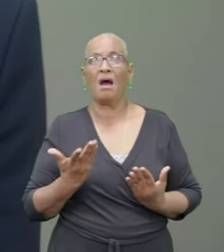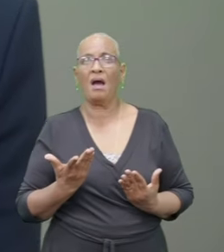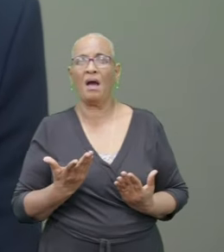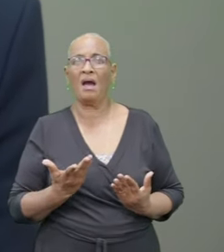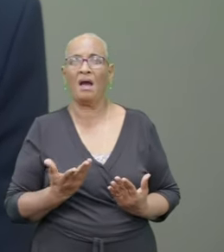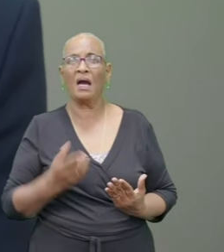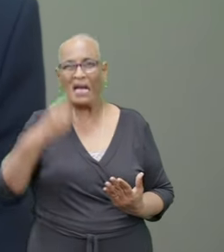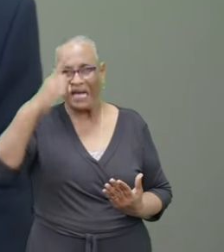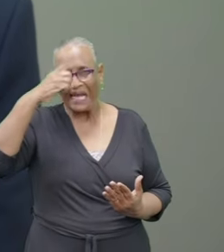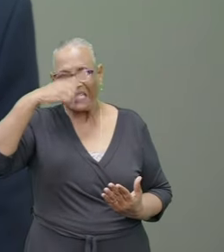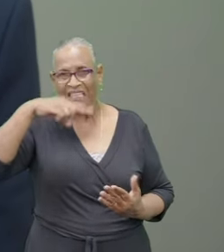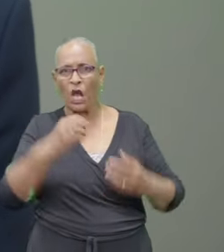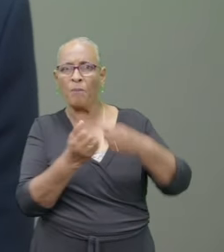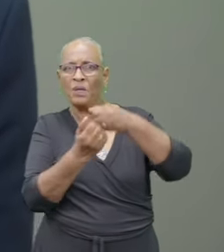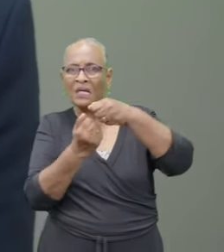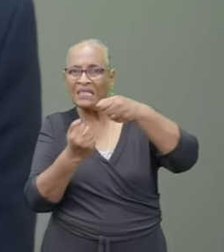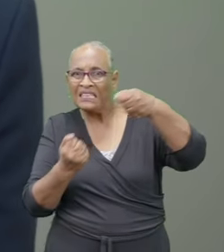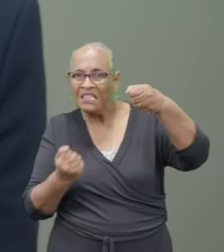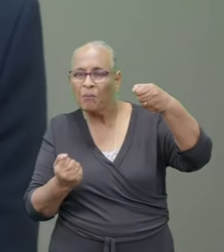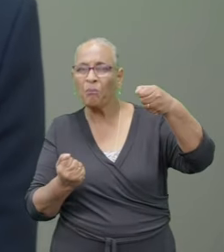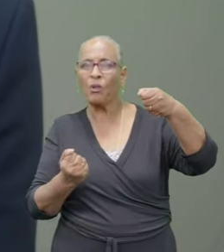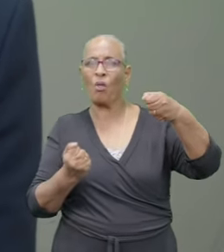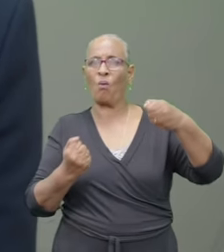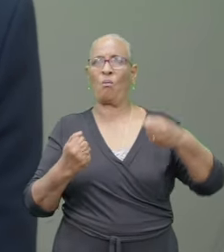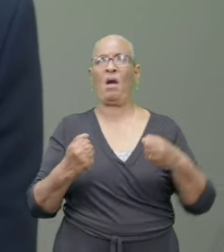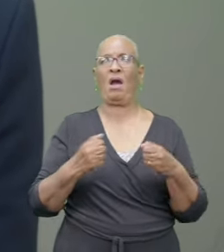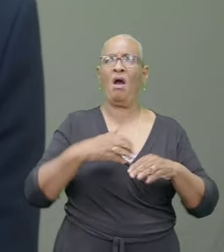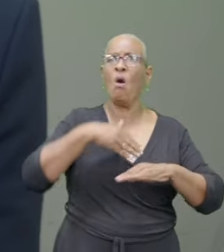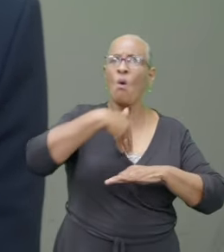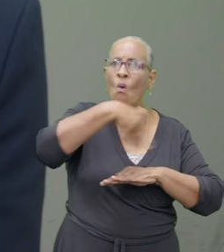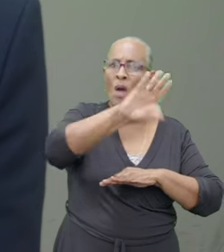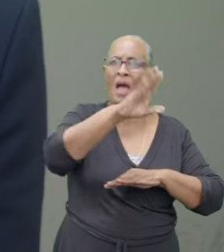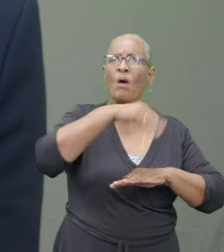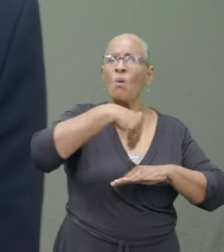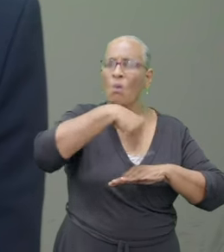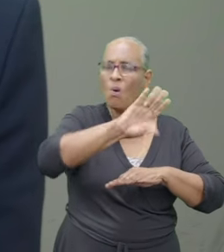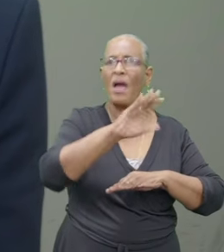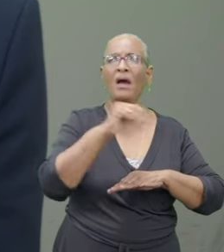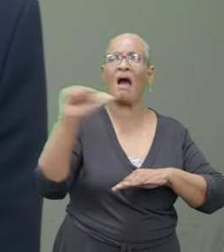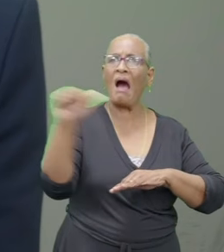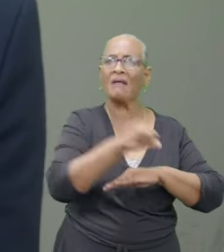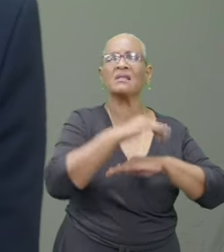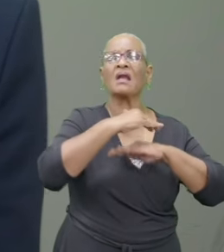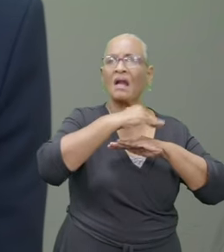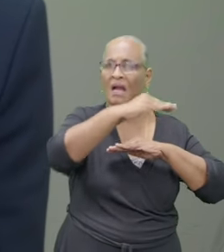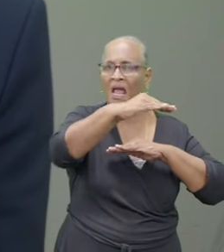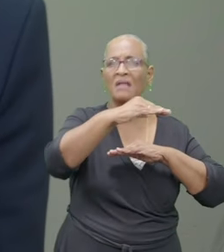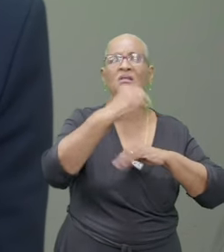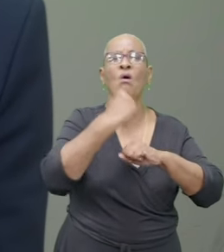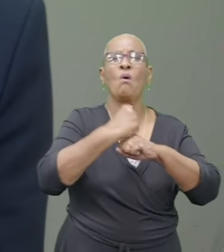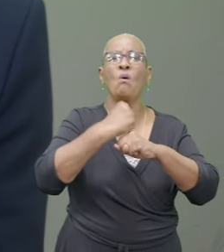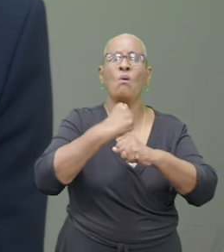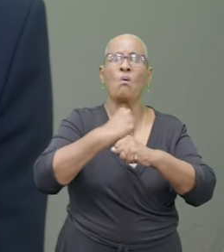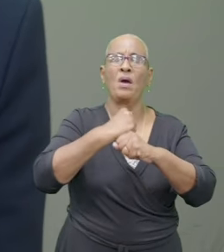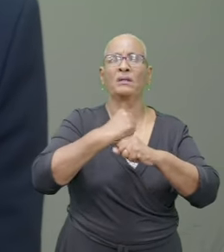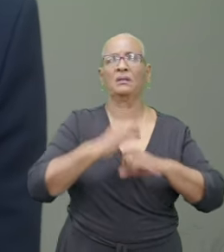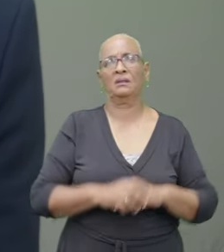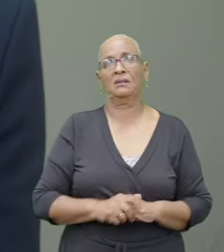verpleegkundigen. En op de ene afdeling iets meer, op de andere iets minder. Maar het is wel een feit dat